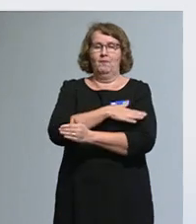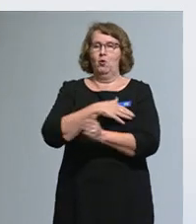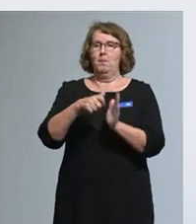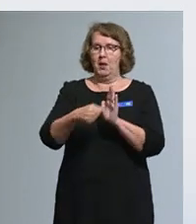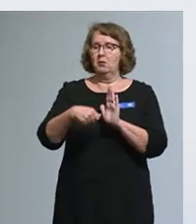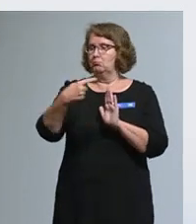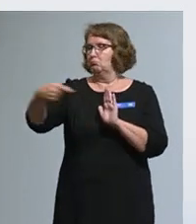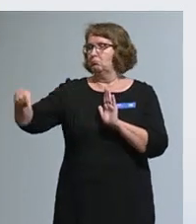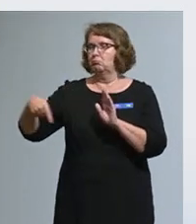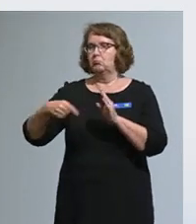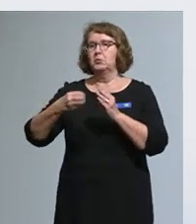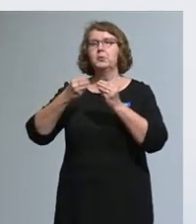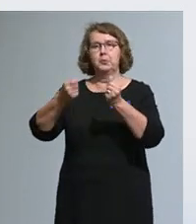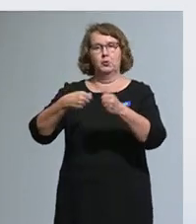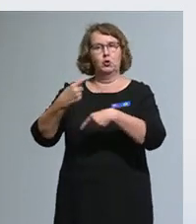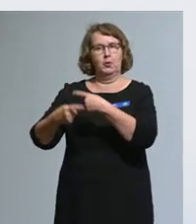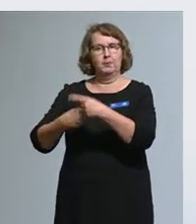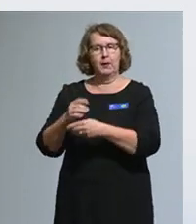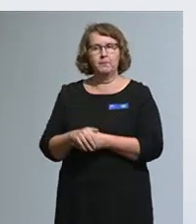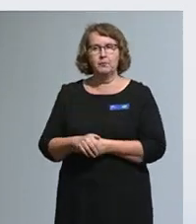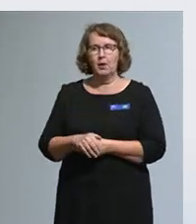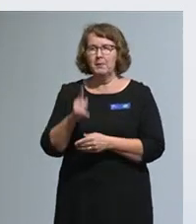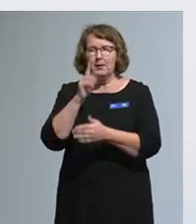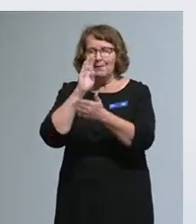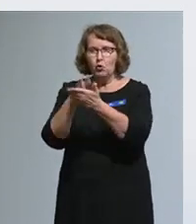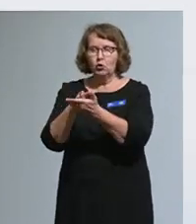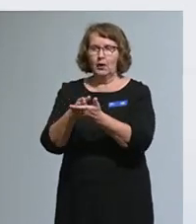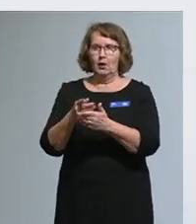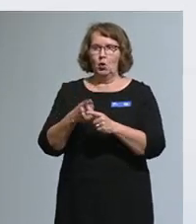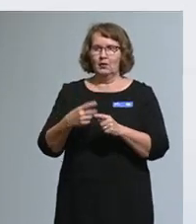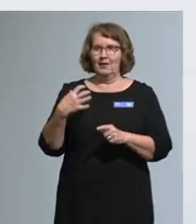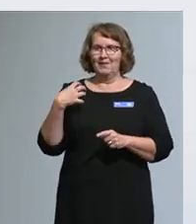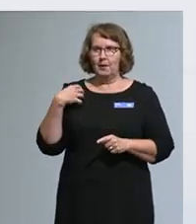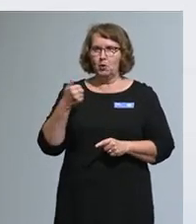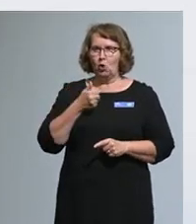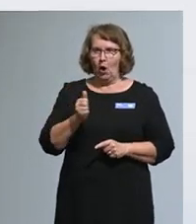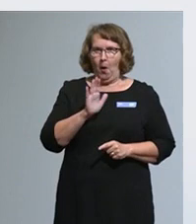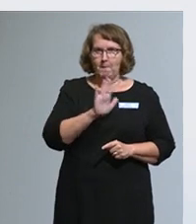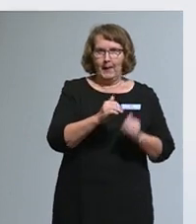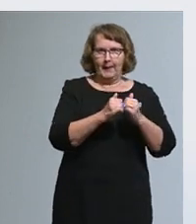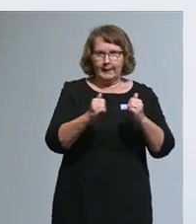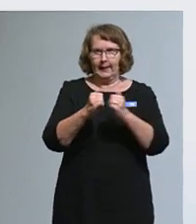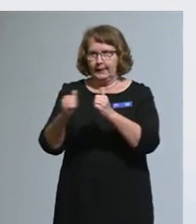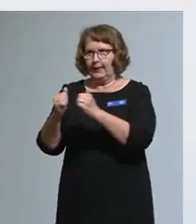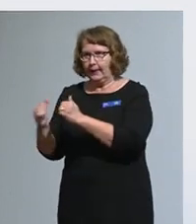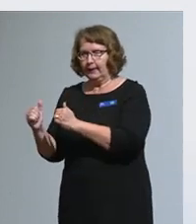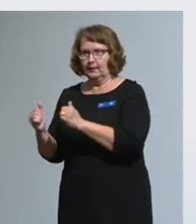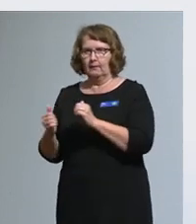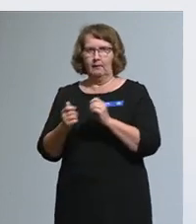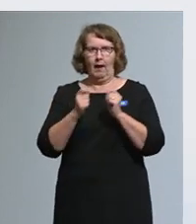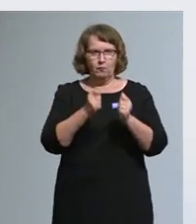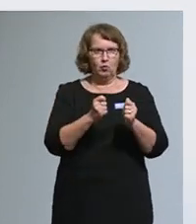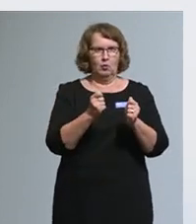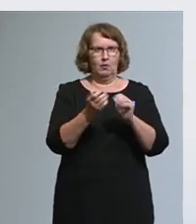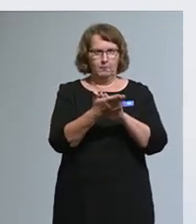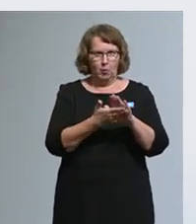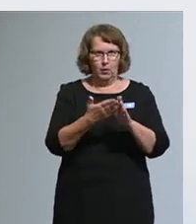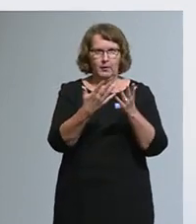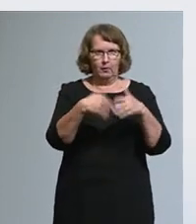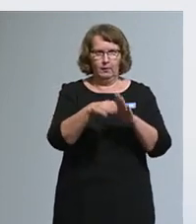Tavoitteena on, että meillä luovuttaisiin jokaisen viranomaisen omasta alustasta ja pohjasta, vaan päästäisiin yhtenäisempään